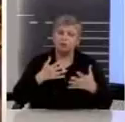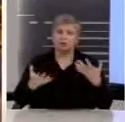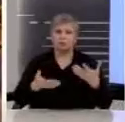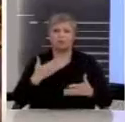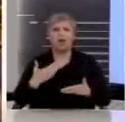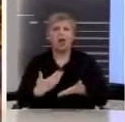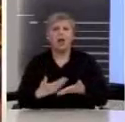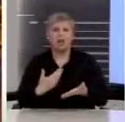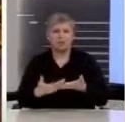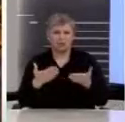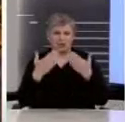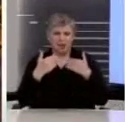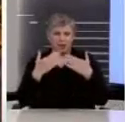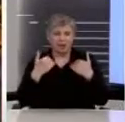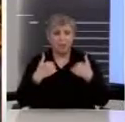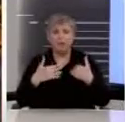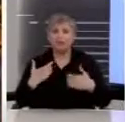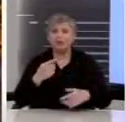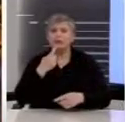δεν αποδεικνύονται.